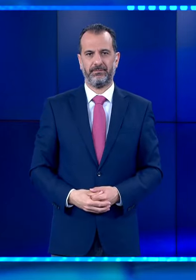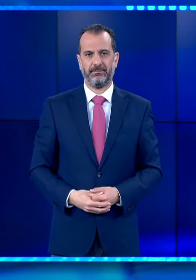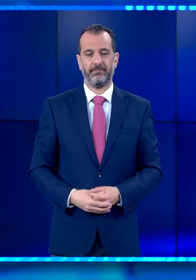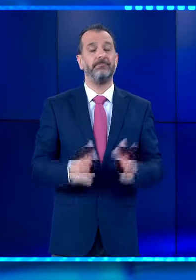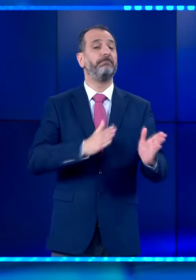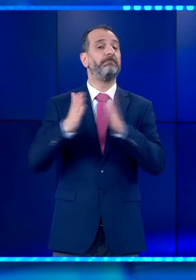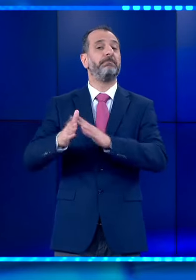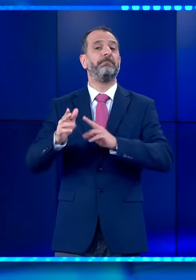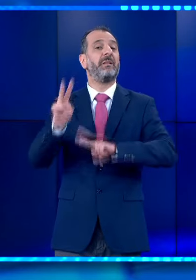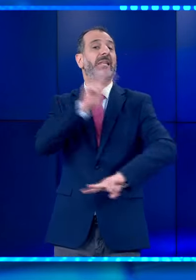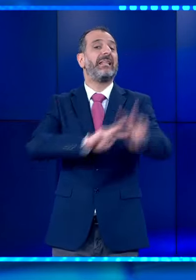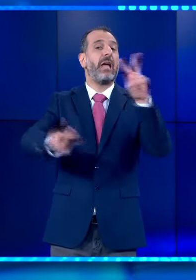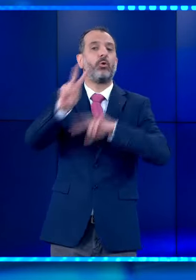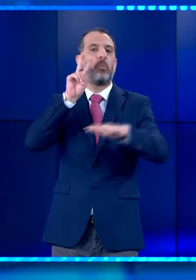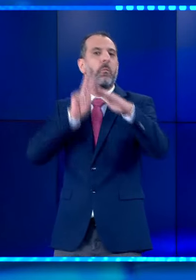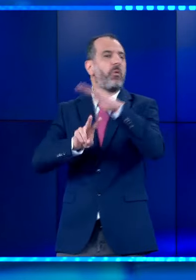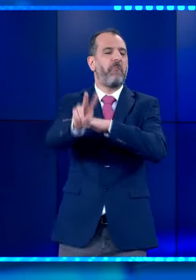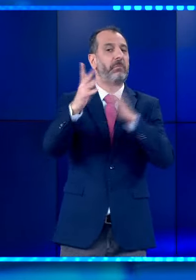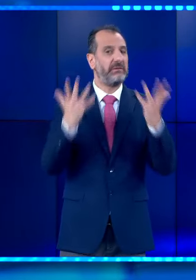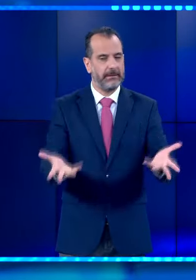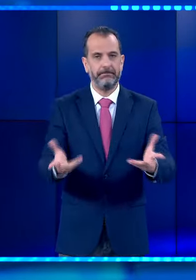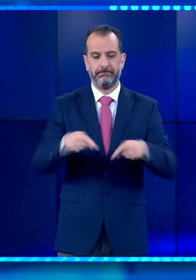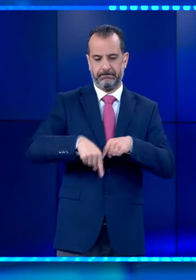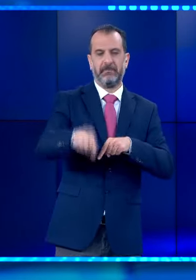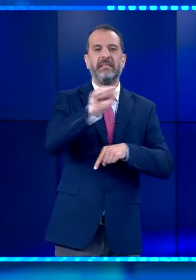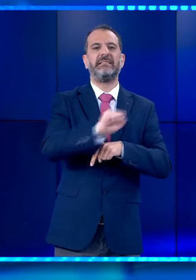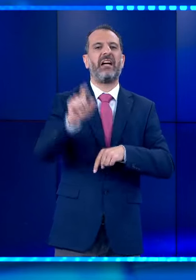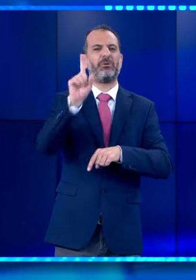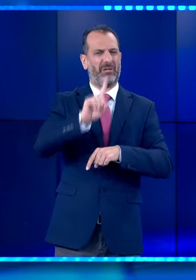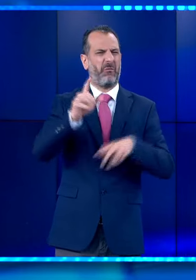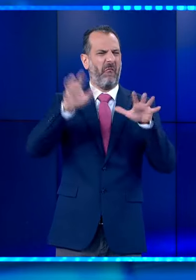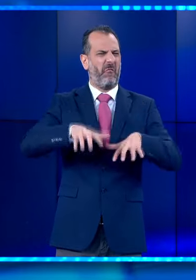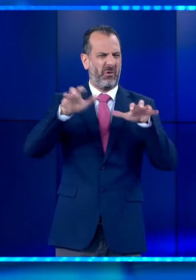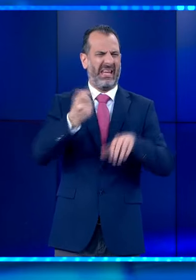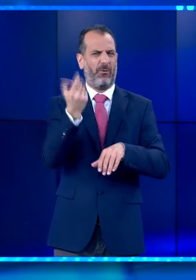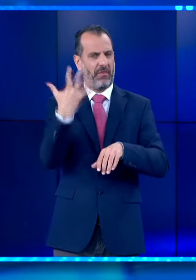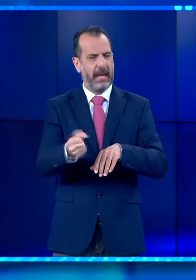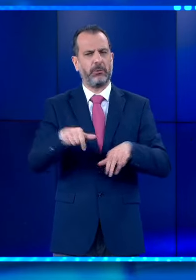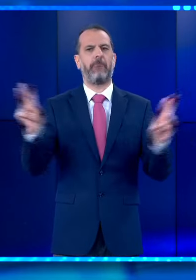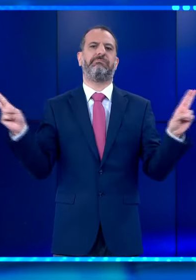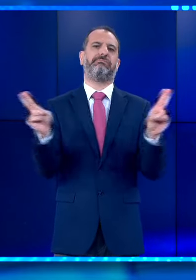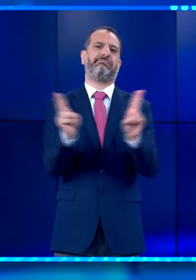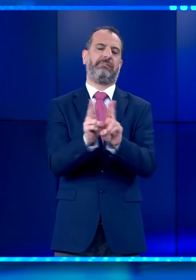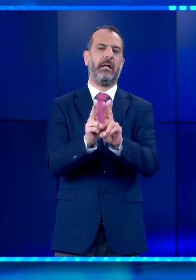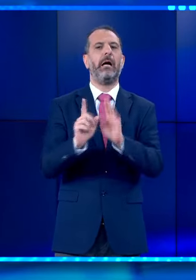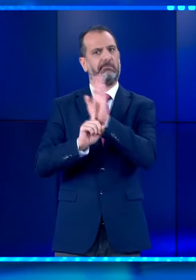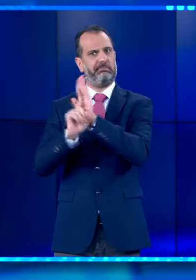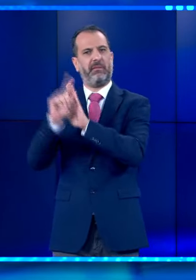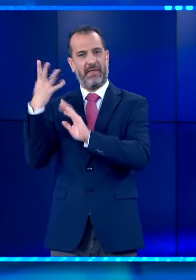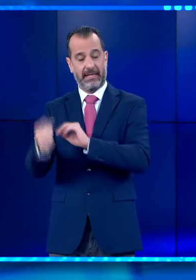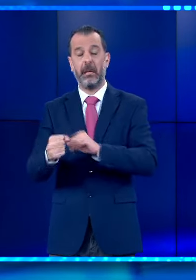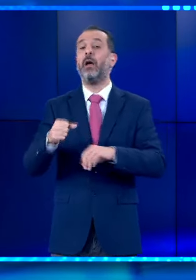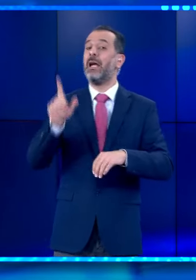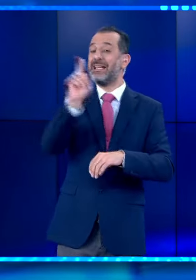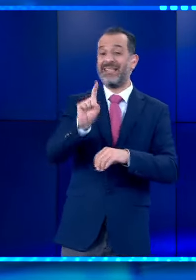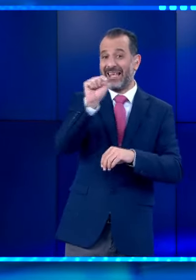Στα του καιρού τώρα περιορίζεται η αστάθεια το Σαββατοκύριακο και ανεβαίνει σταδιακά η θερμοκρασία. Την Κυριακή κατά τόπου στα